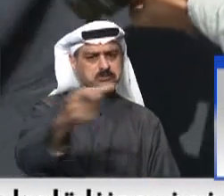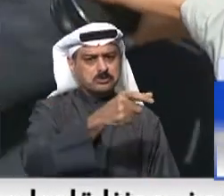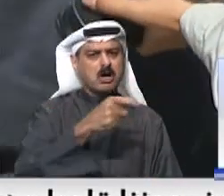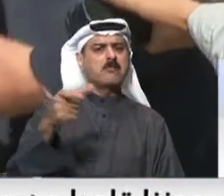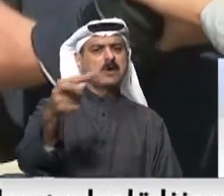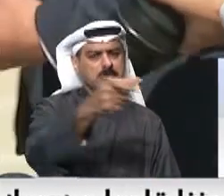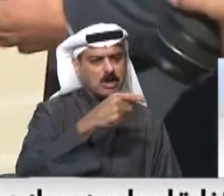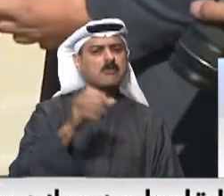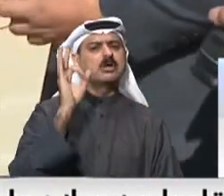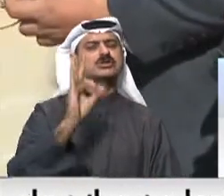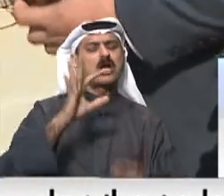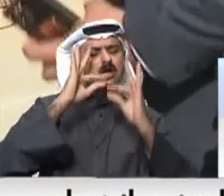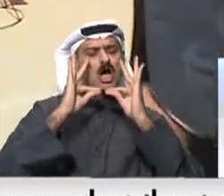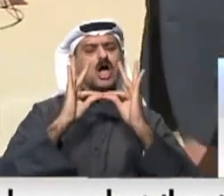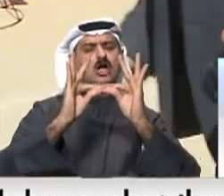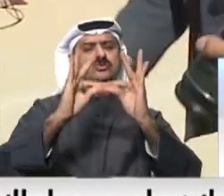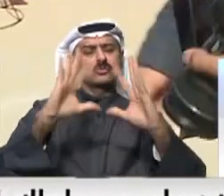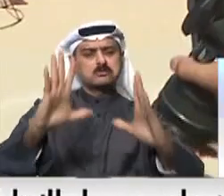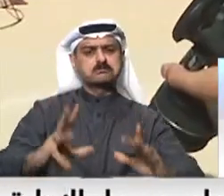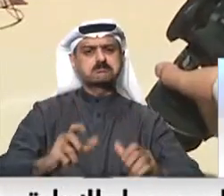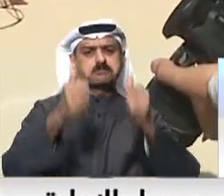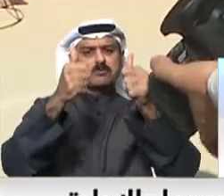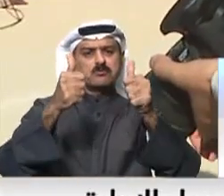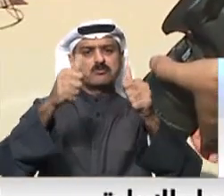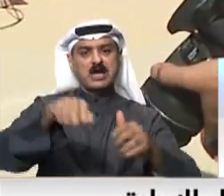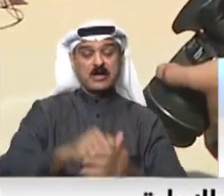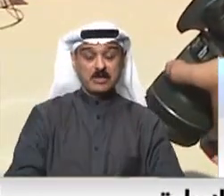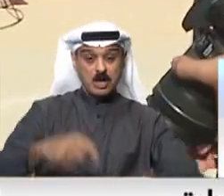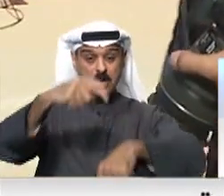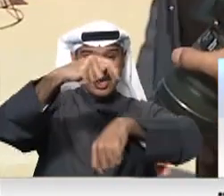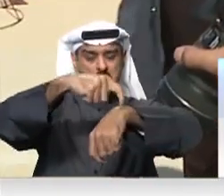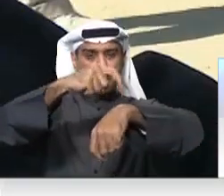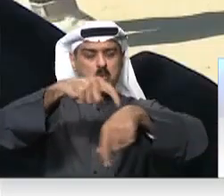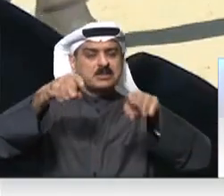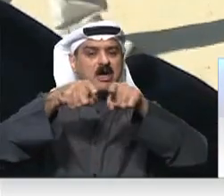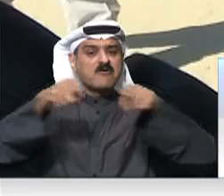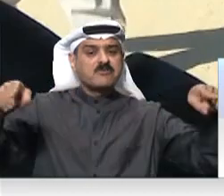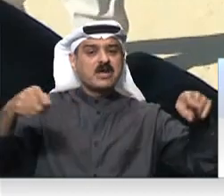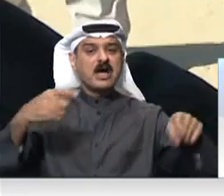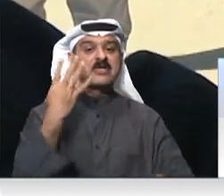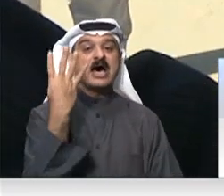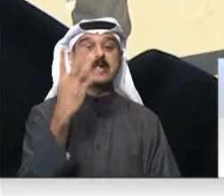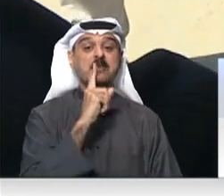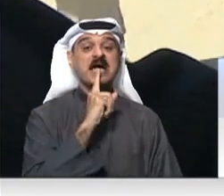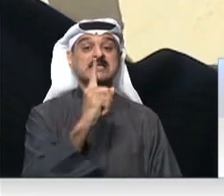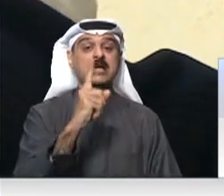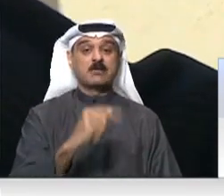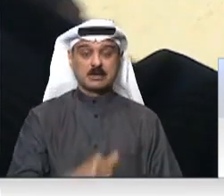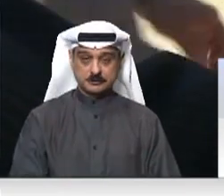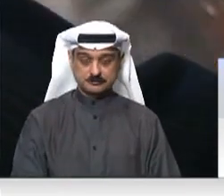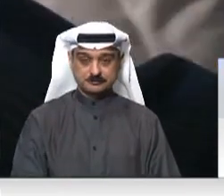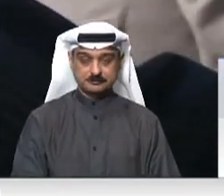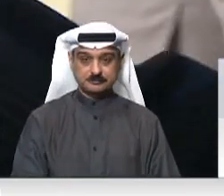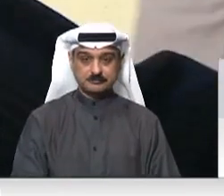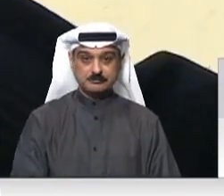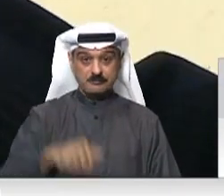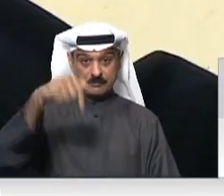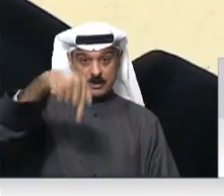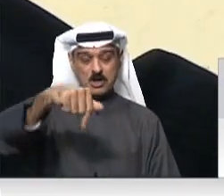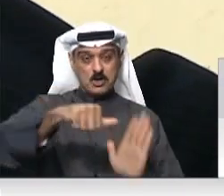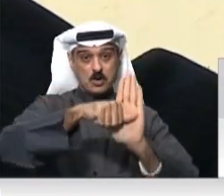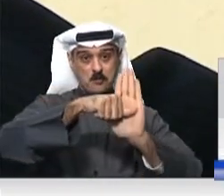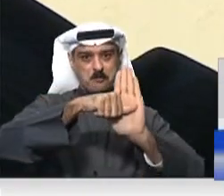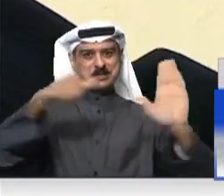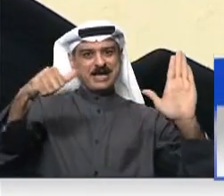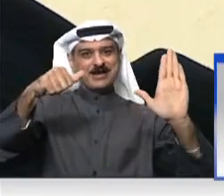ودقيقة على إنجاز هذا المشروع بمدة العقد المحددة. اليوم نرى ويرى المشروع بداية